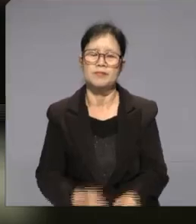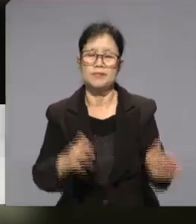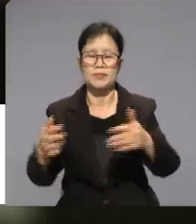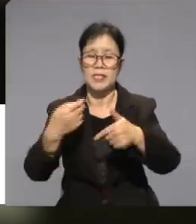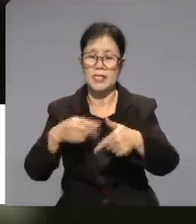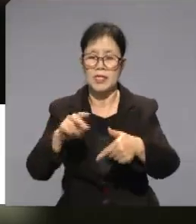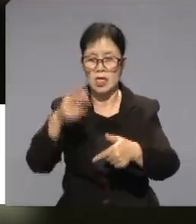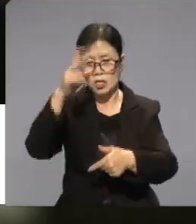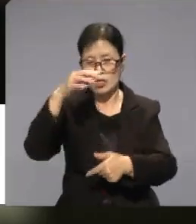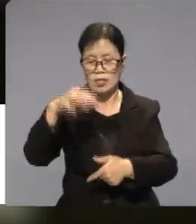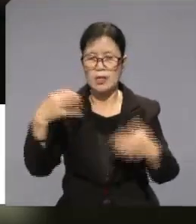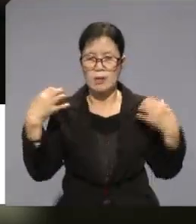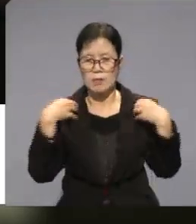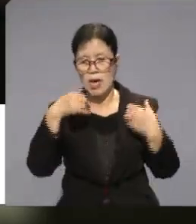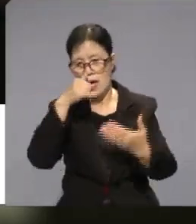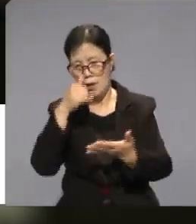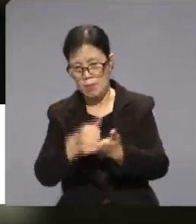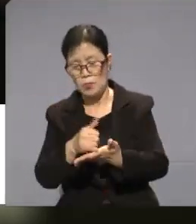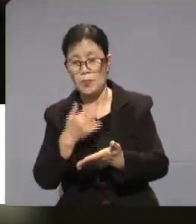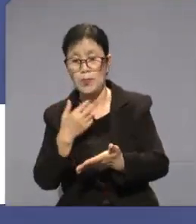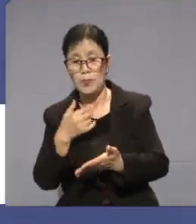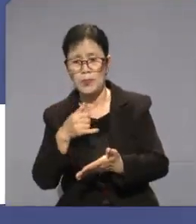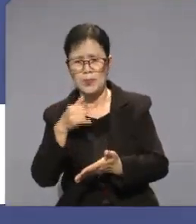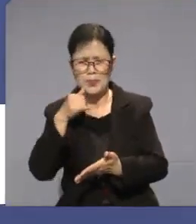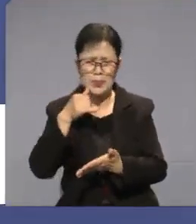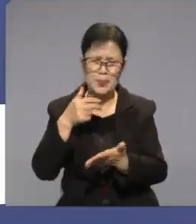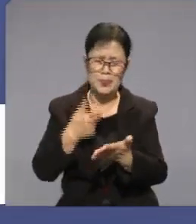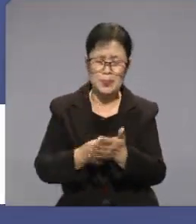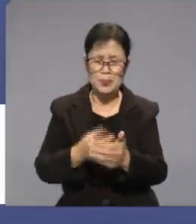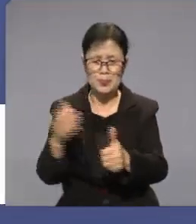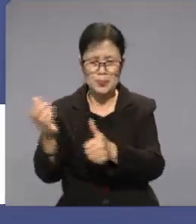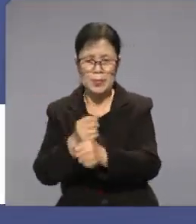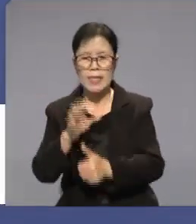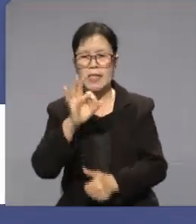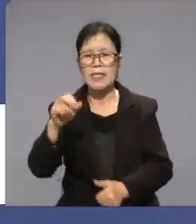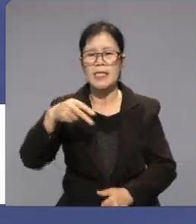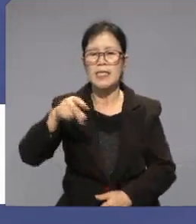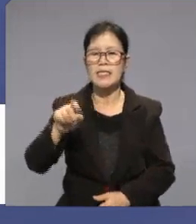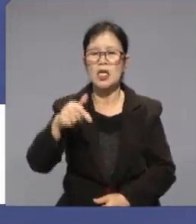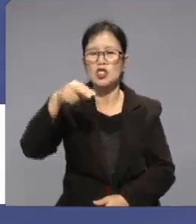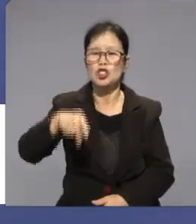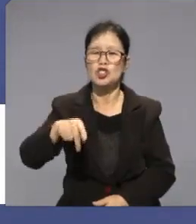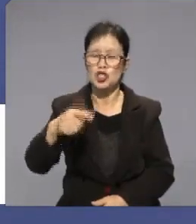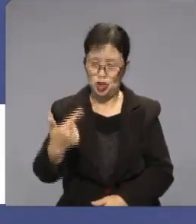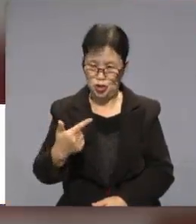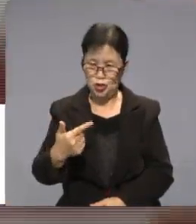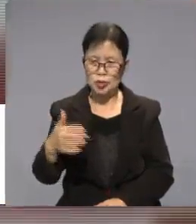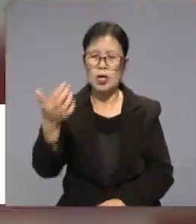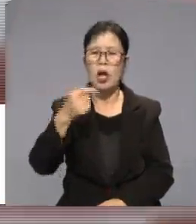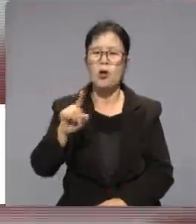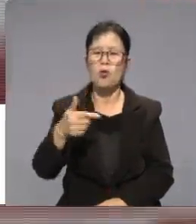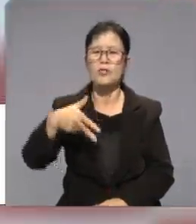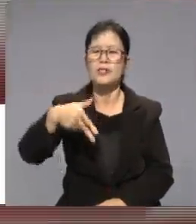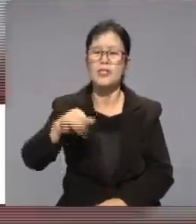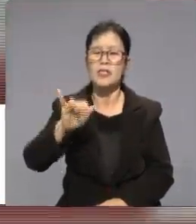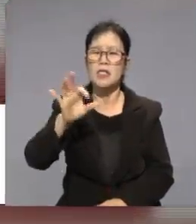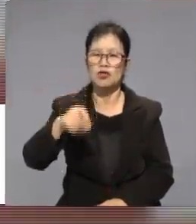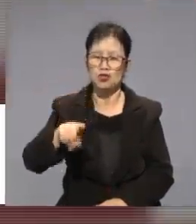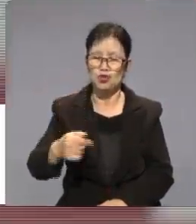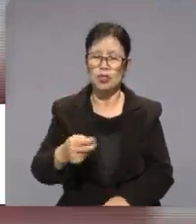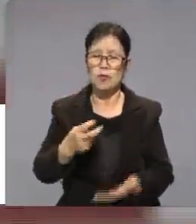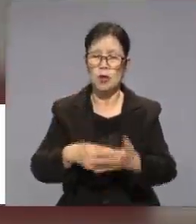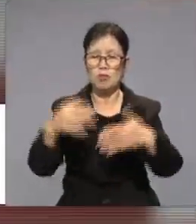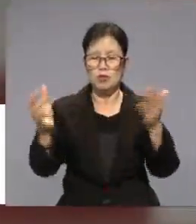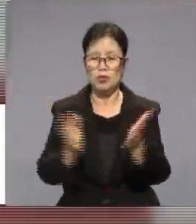인천 경찰청 마약 범주의 수사에는 마약 투약 혐의로 입관한 이선균 씨와 지드레곤 본명 권지용 씨에 대해 법무부를